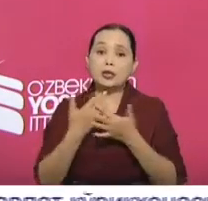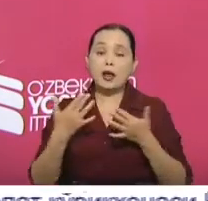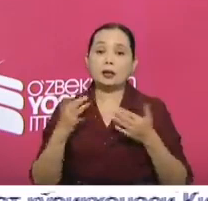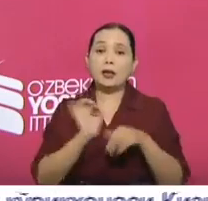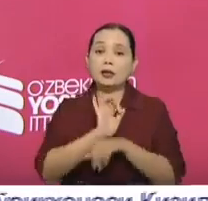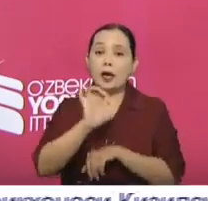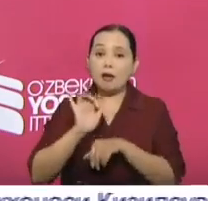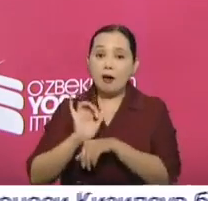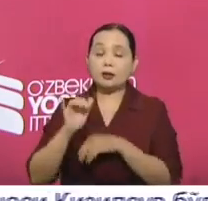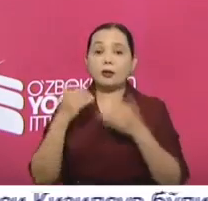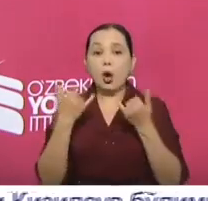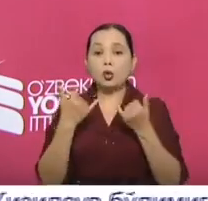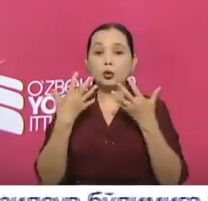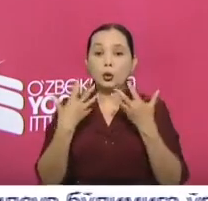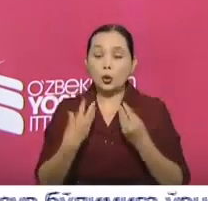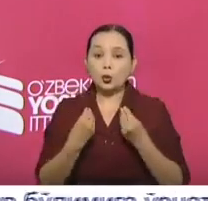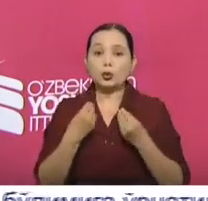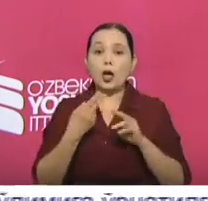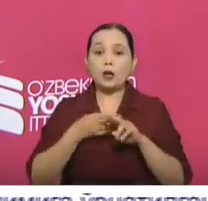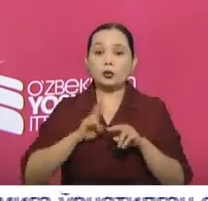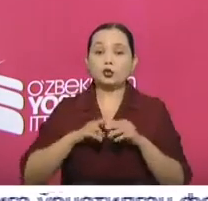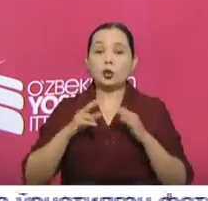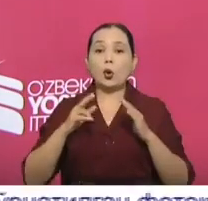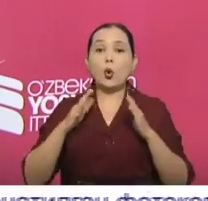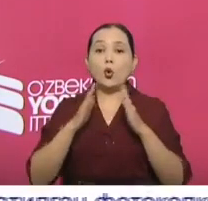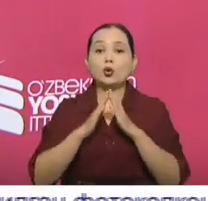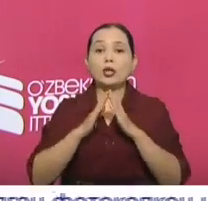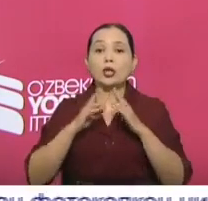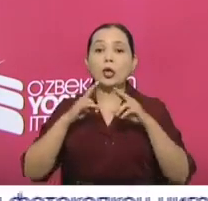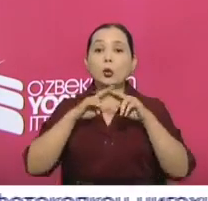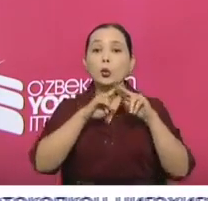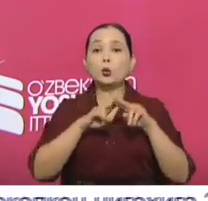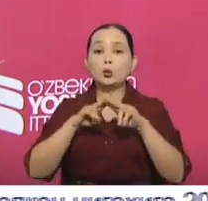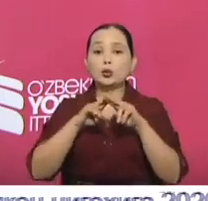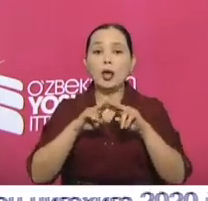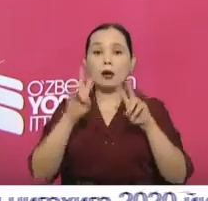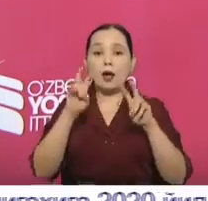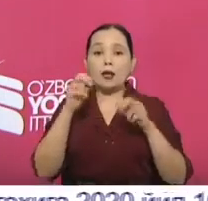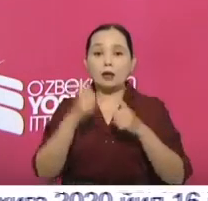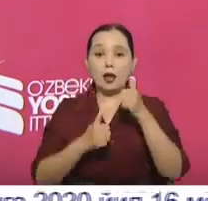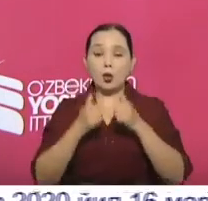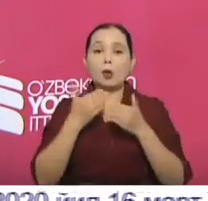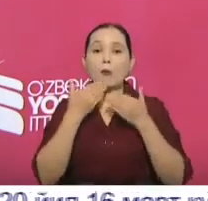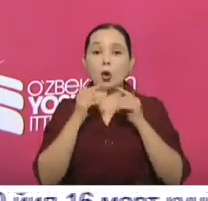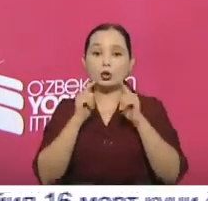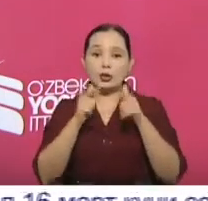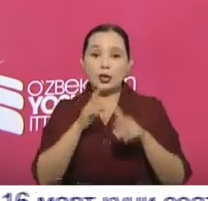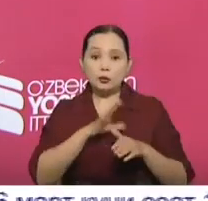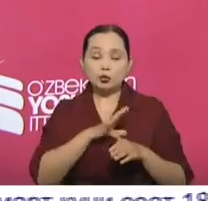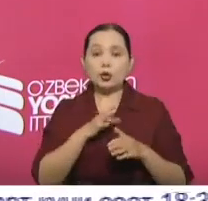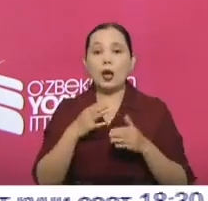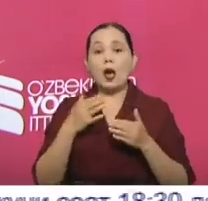tarqatildi. Hozirgi kunda aynan shu uydagi yulduzlar tanloviga 25 mingdan ortiq murojaat kelib tushdi. Shu bilan